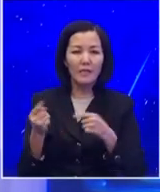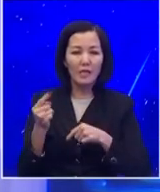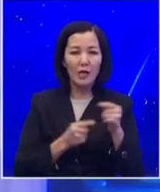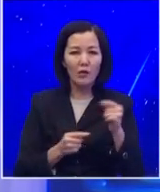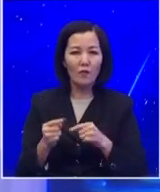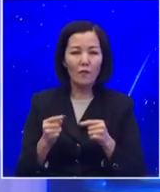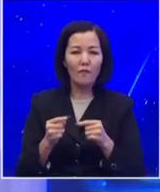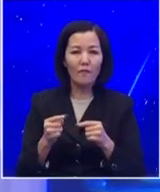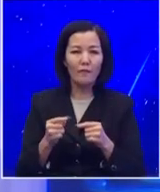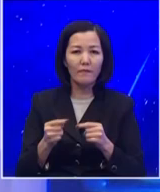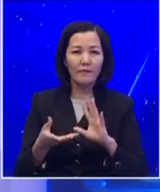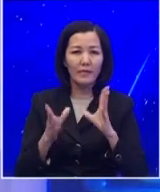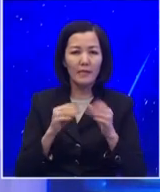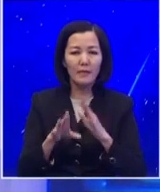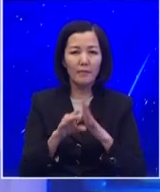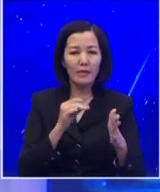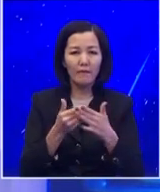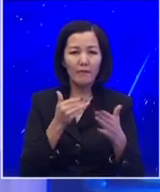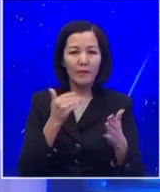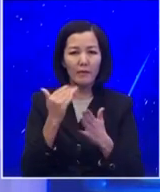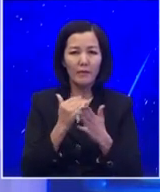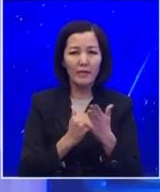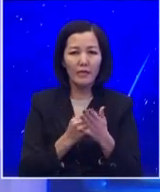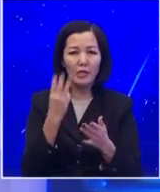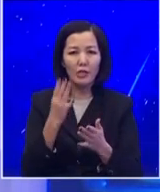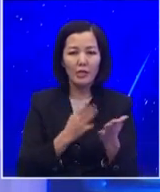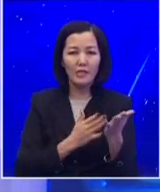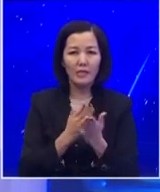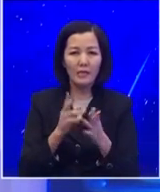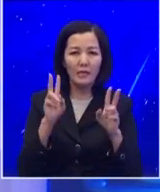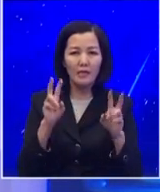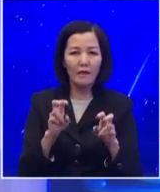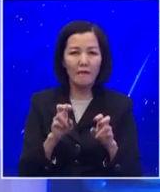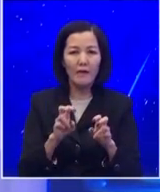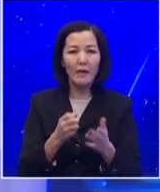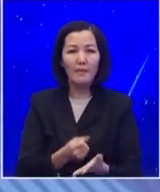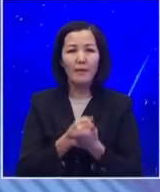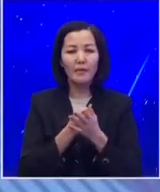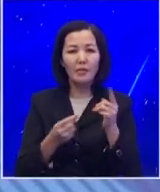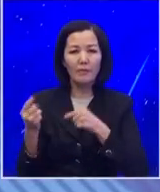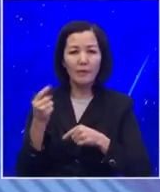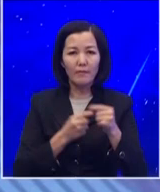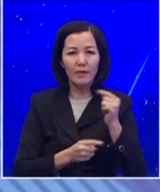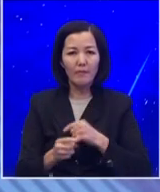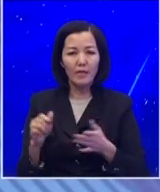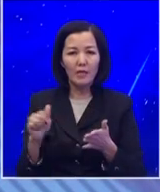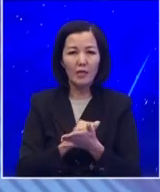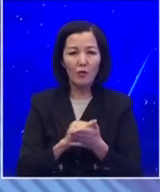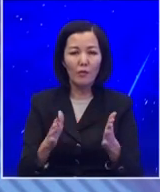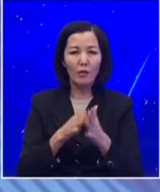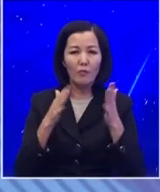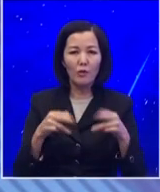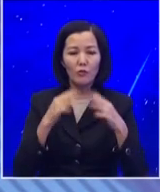В целом, предвыборная программа партии состоит из 6 глав. Помимо поддержки предпринимательства, в документе